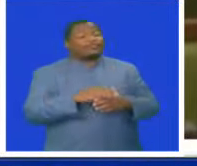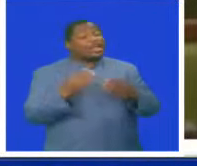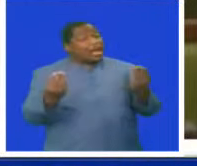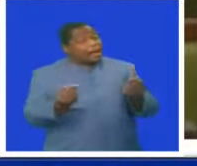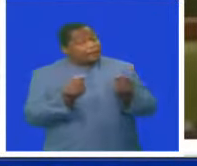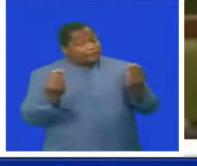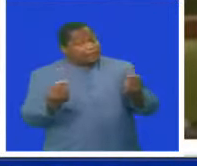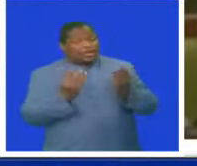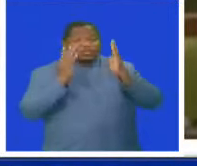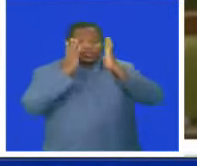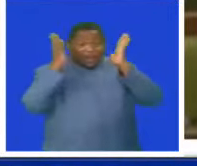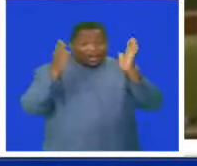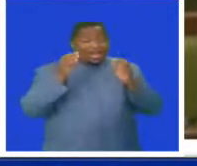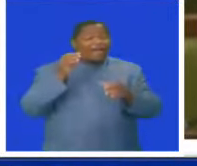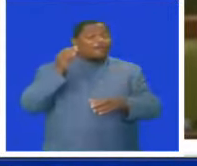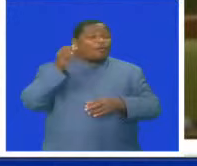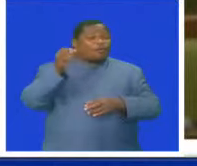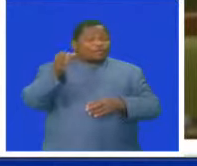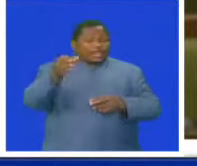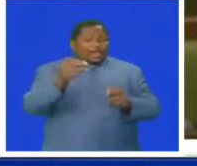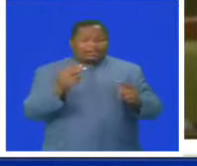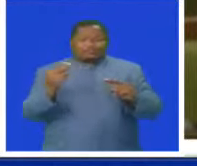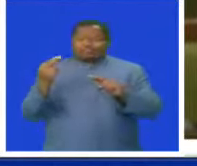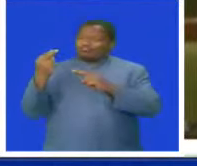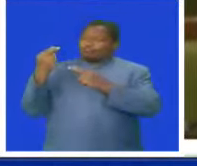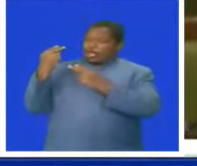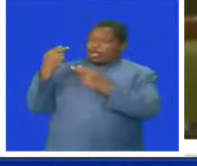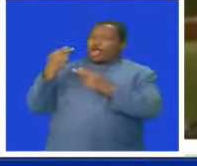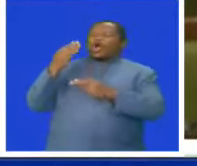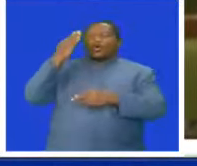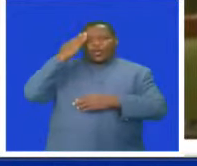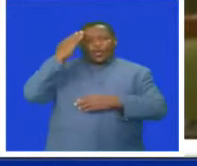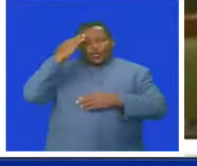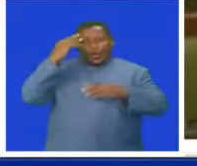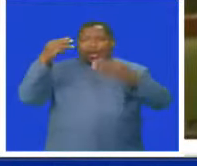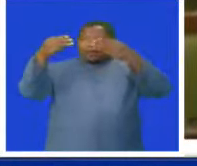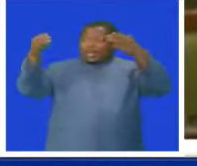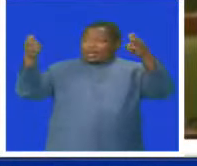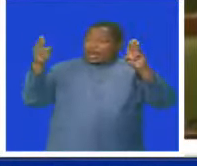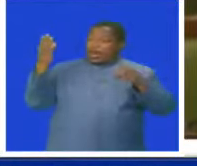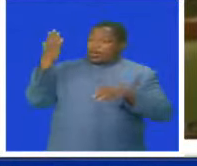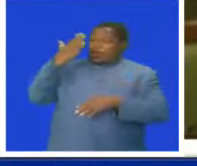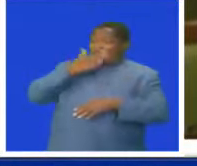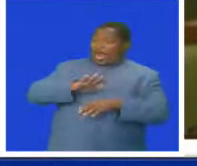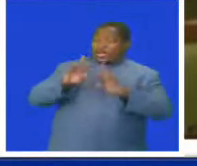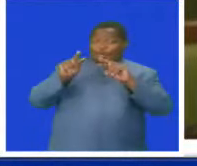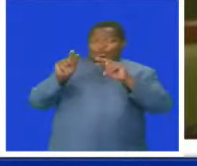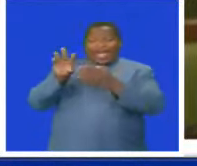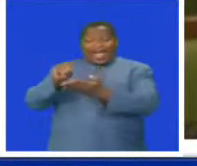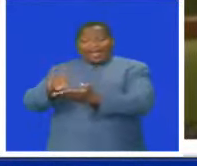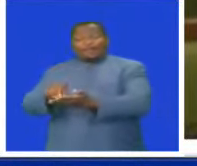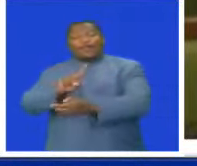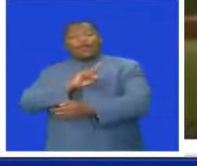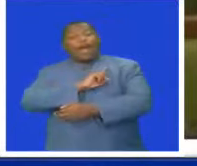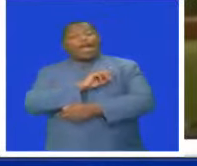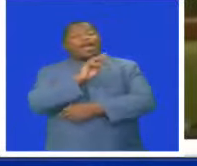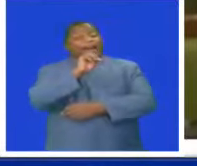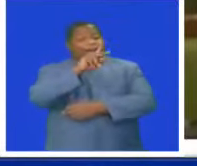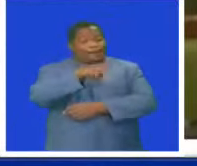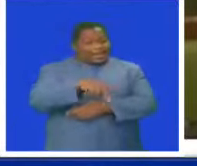mabuke emuva athi sakhethe emadvota nabafati labaphilako lababona